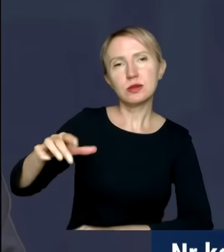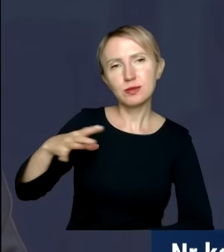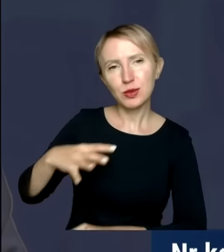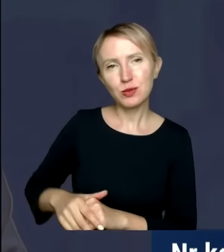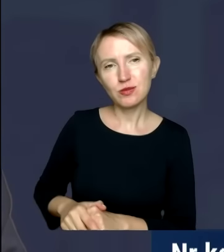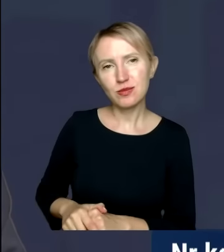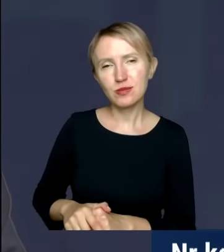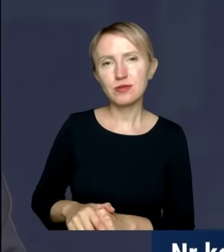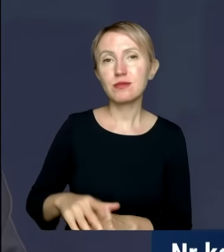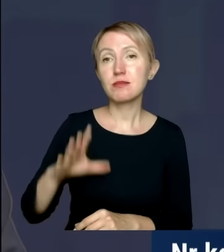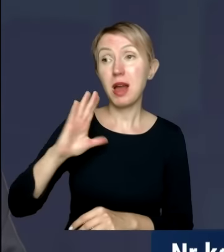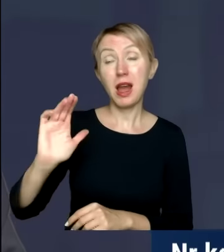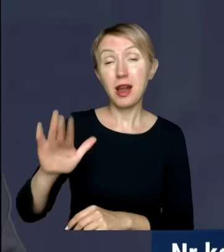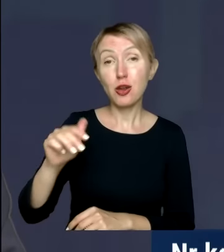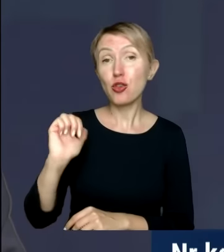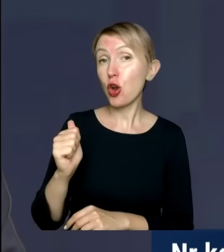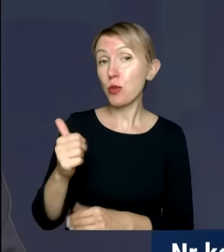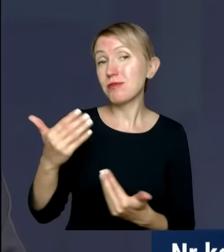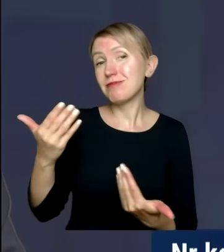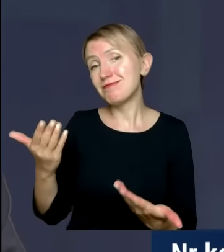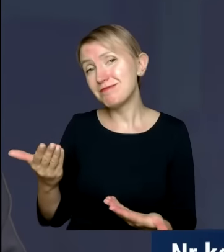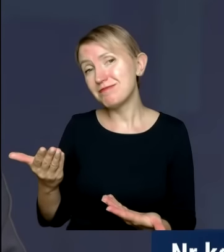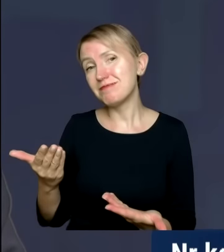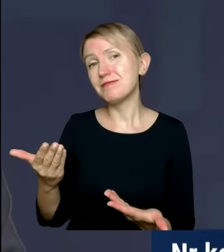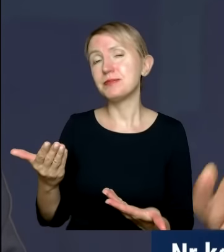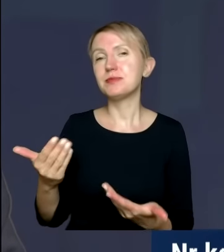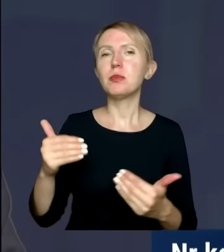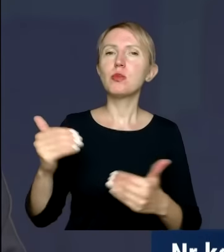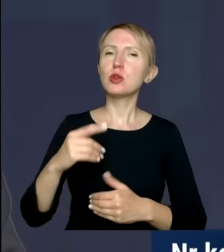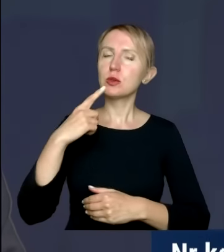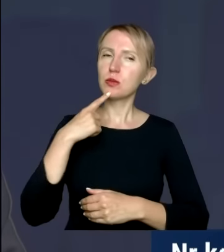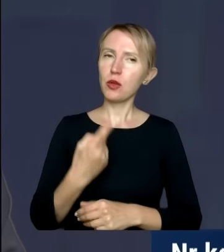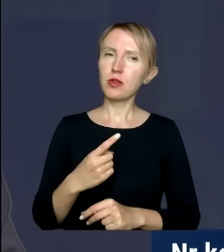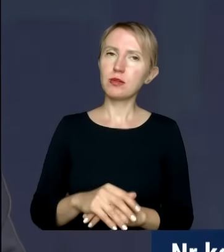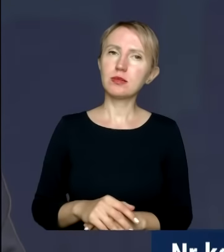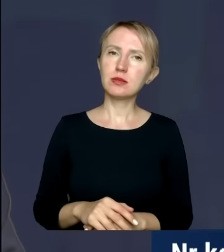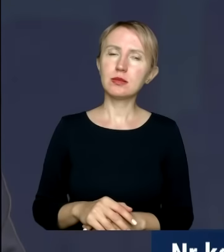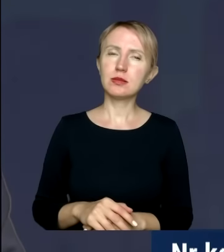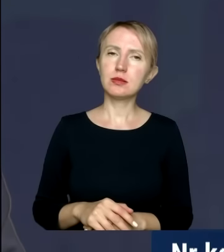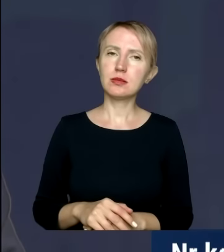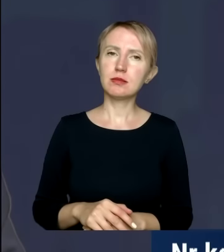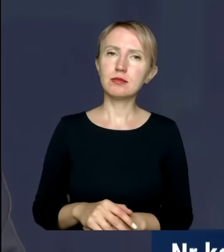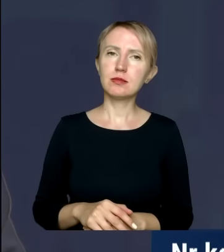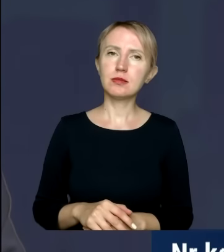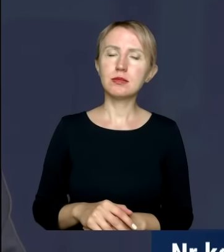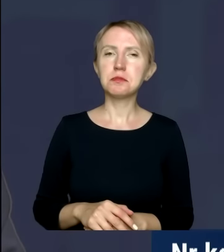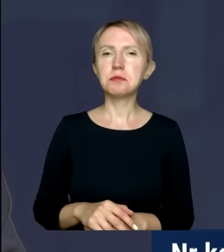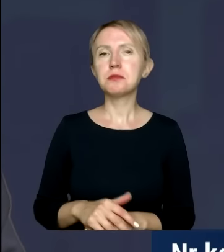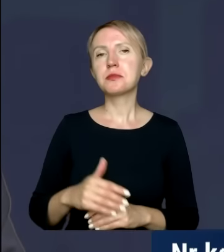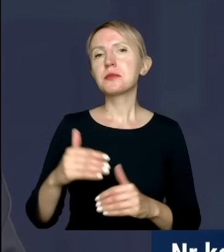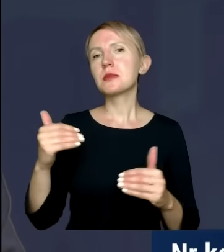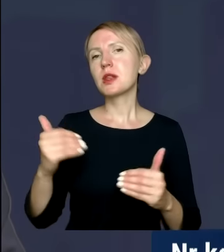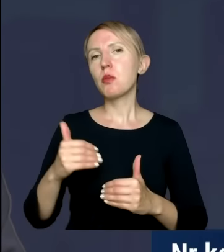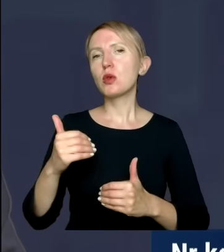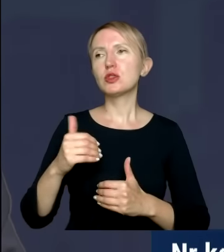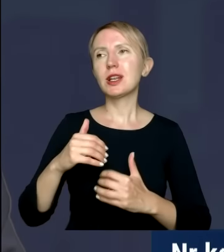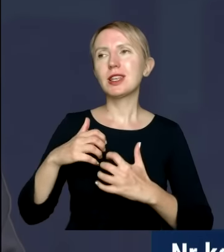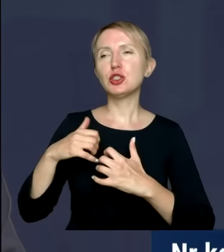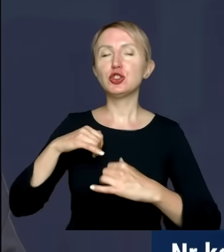czy mała do tego kompetencje No być może tutaj przewrotnie powiem Albo dla śmiechu Powiem tak że być może w jakś w jakichś konkurencjach siłowych